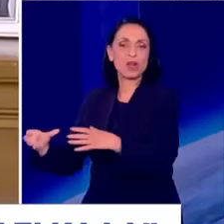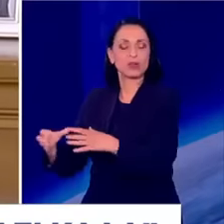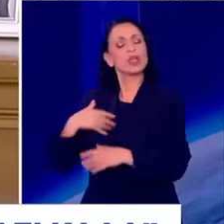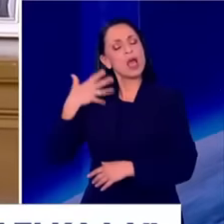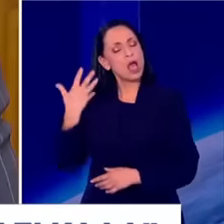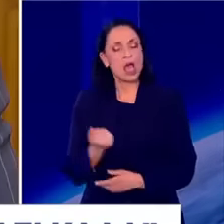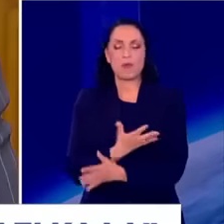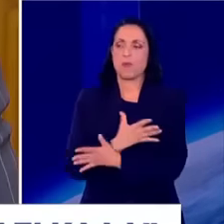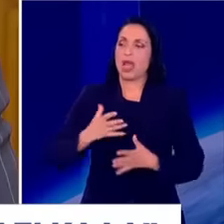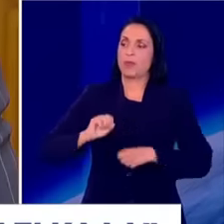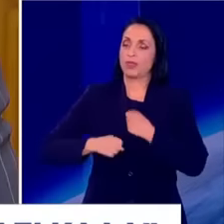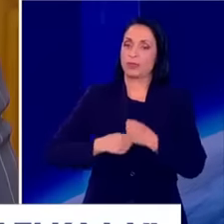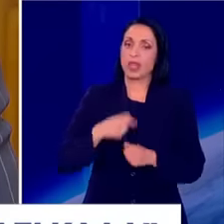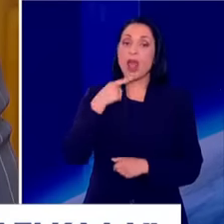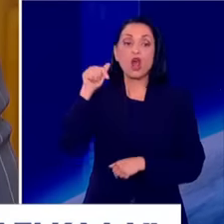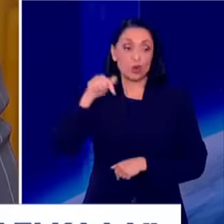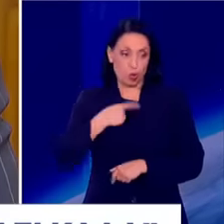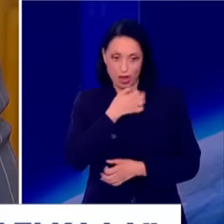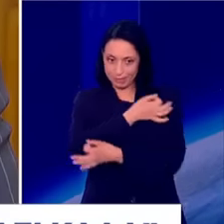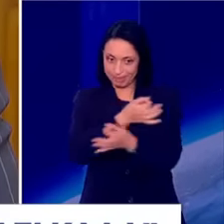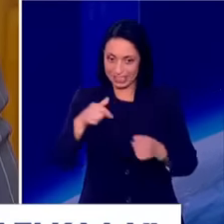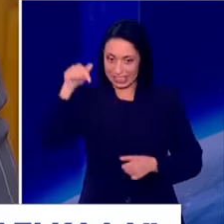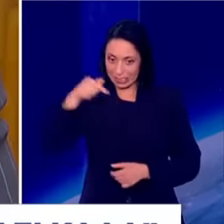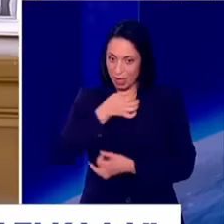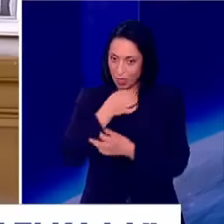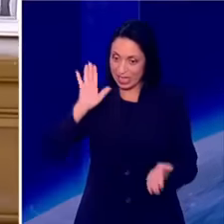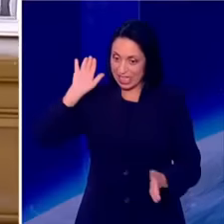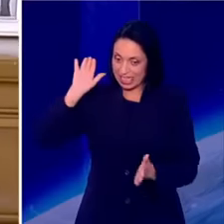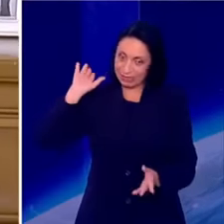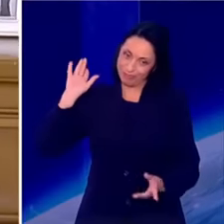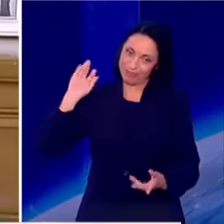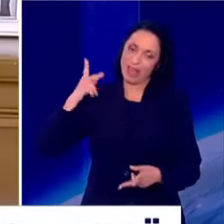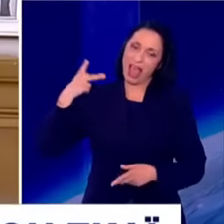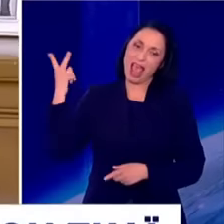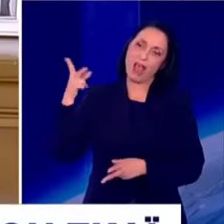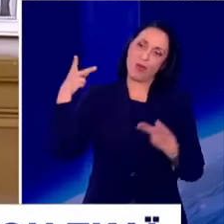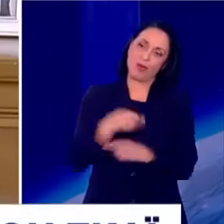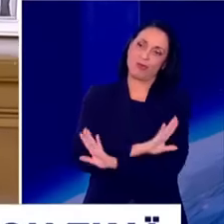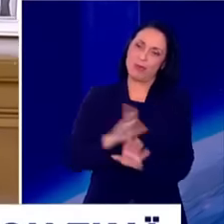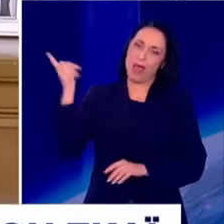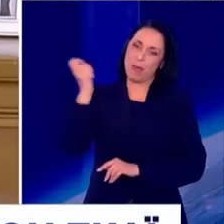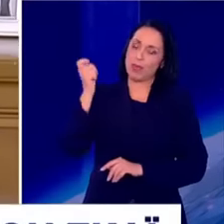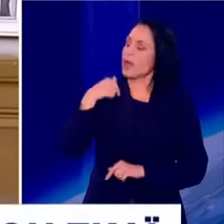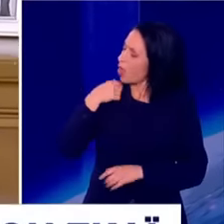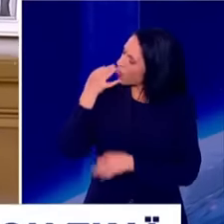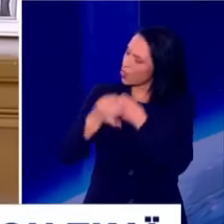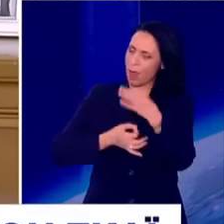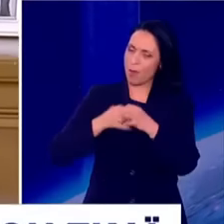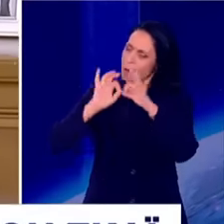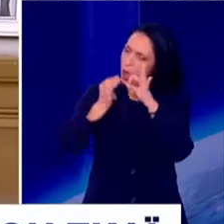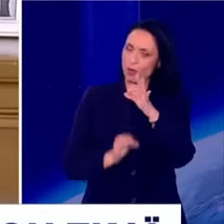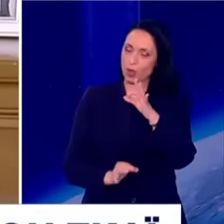μεγάλη προσπάθεια. Κηρύστε το τέλος των επιδομάτων απόψε. Θα μιλήσω γι' αυτό στη συνέχεια. Θέλω να το εξηγήσω, λίγο πιο